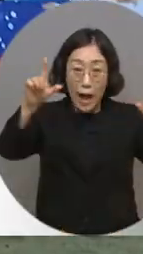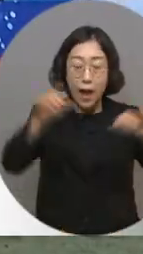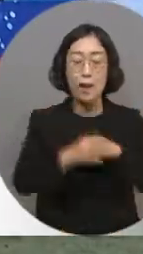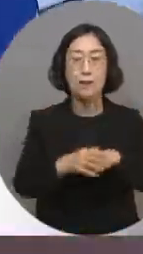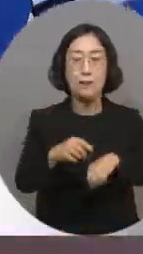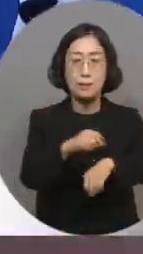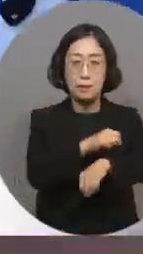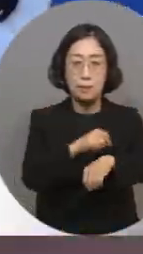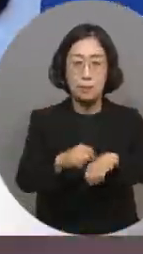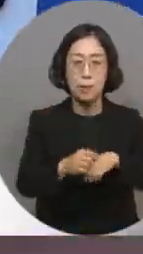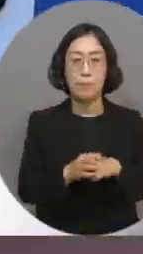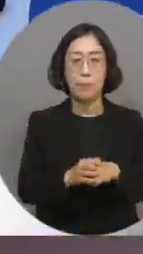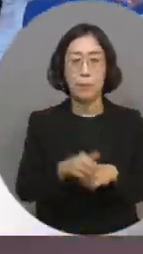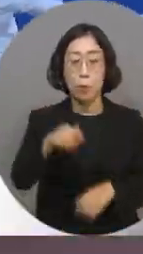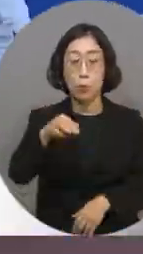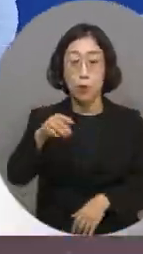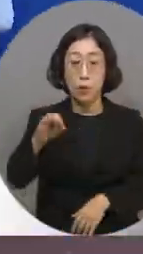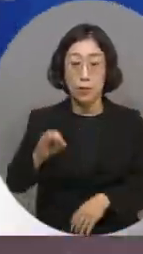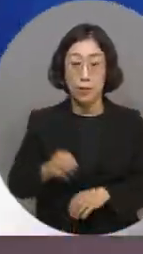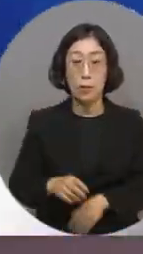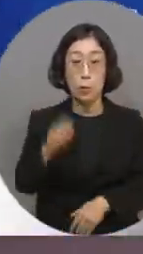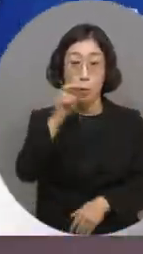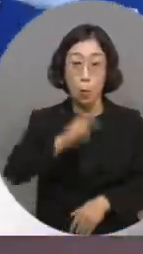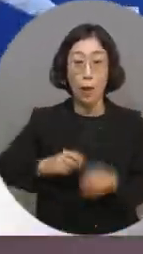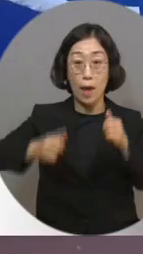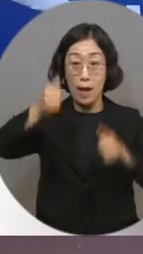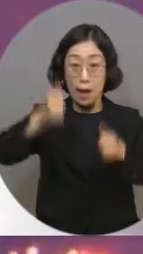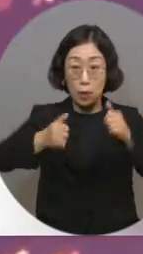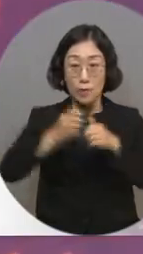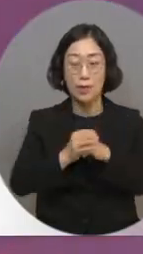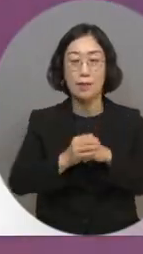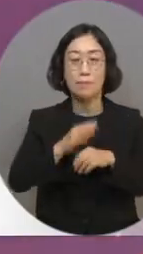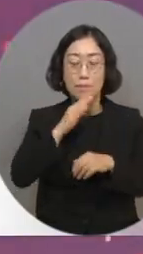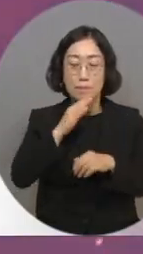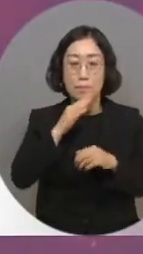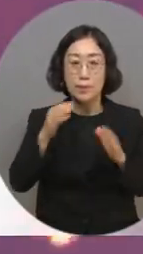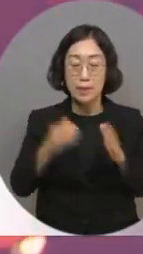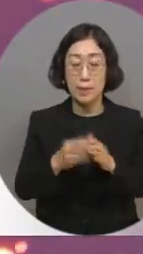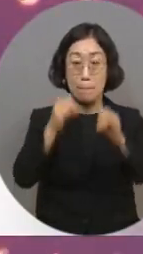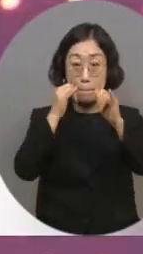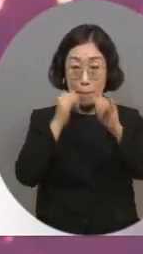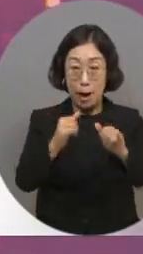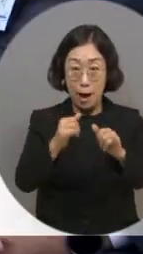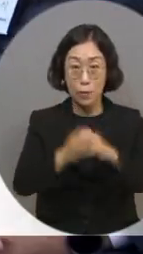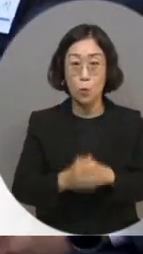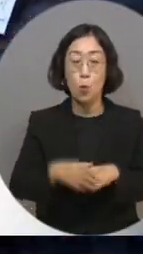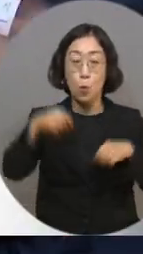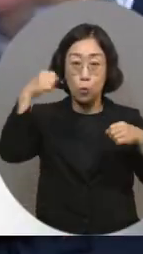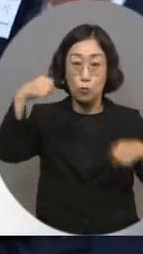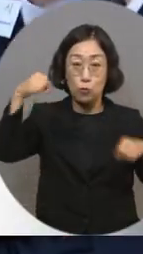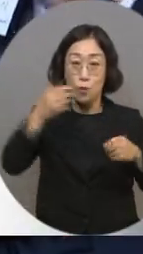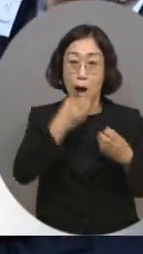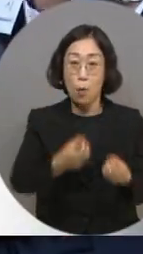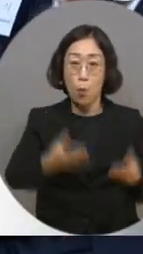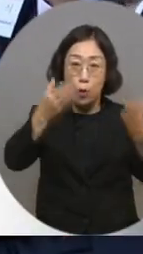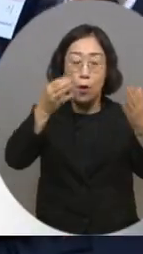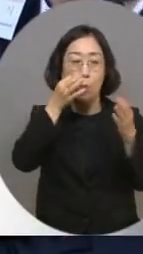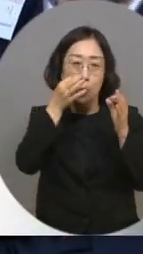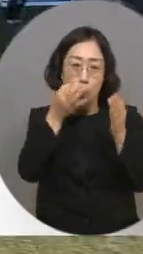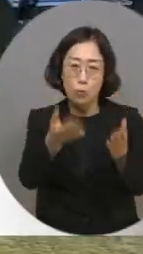열린 공정식 전국가요제의 본선과 시상에 이어 인기 가수들의 축하 공연도